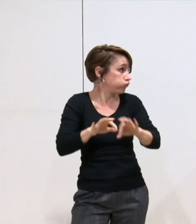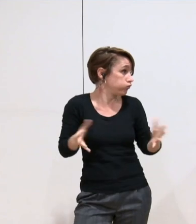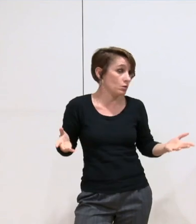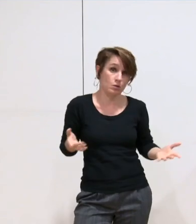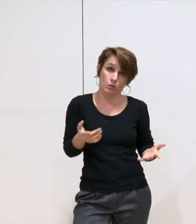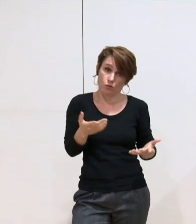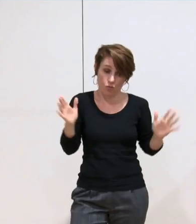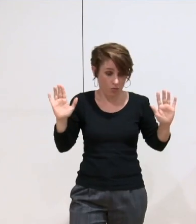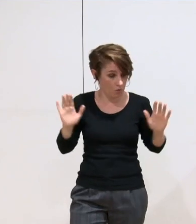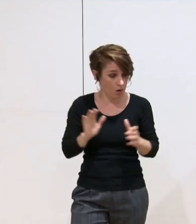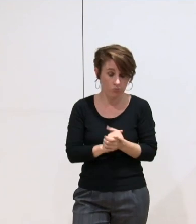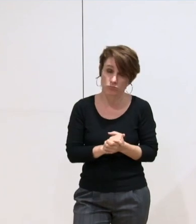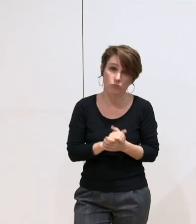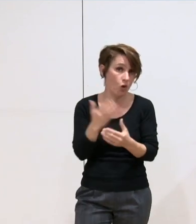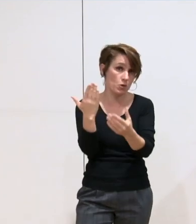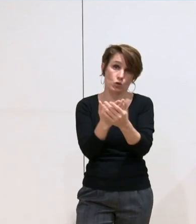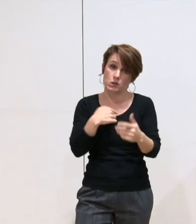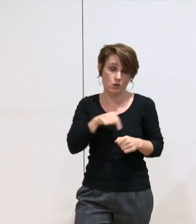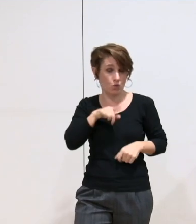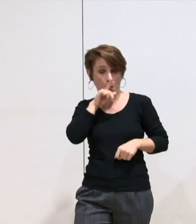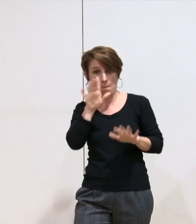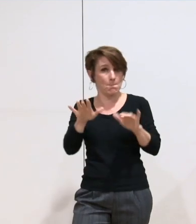dossiers. Voilà.